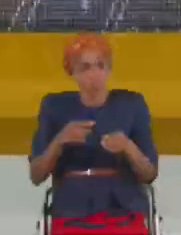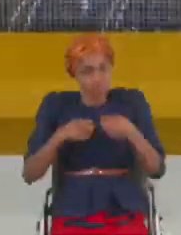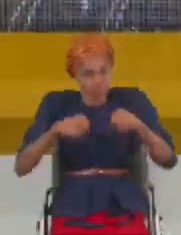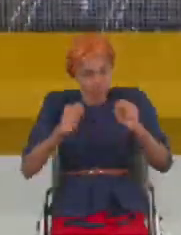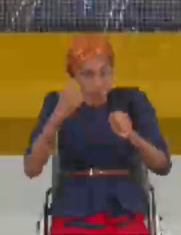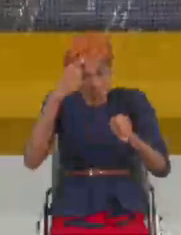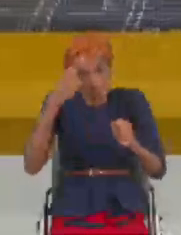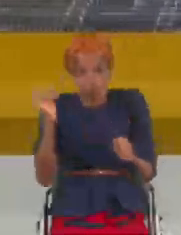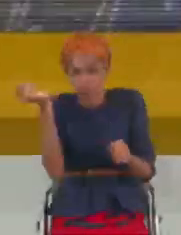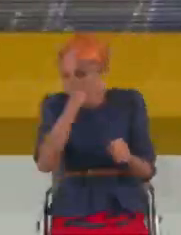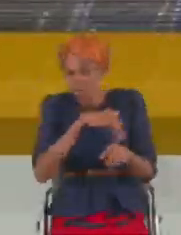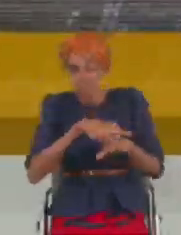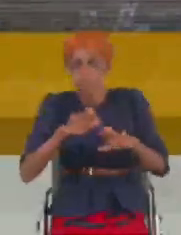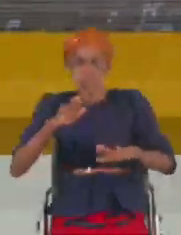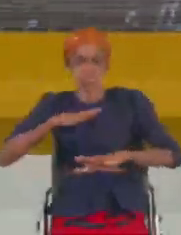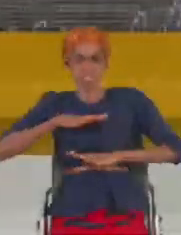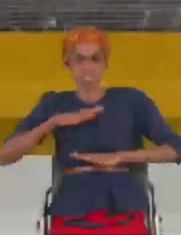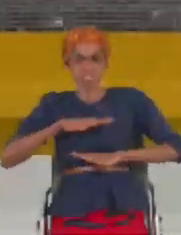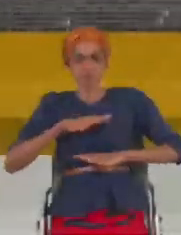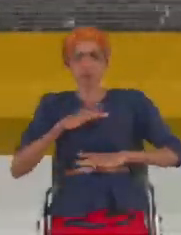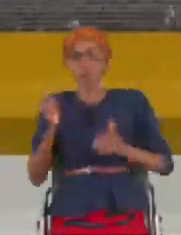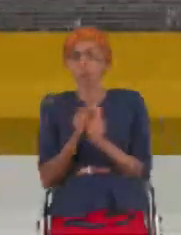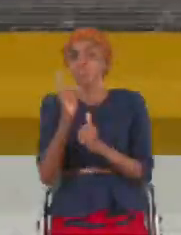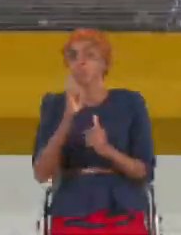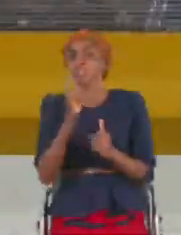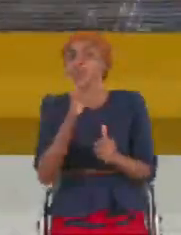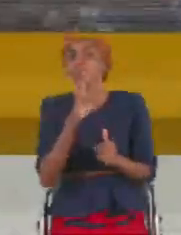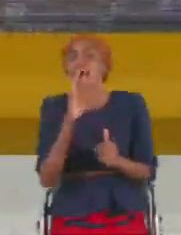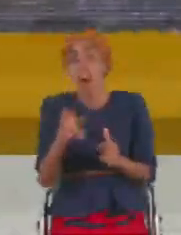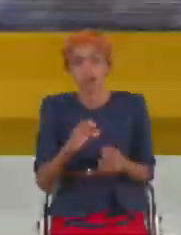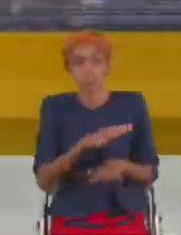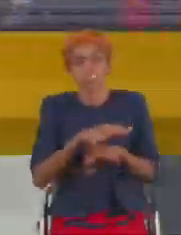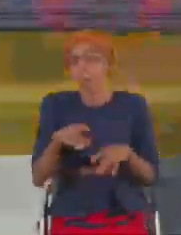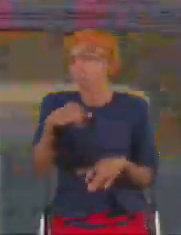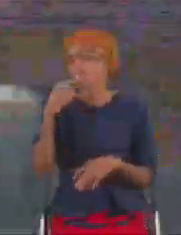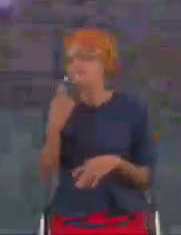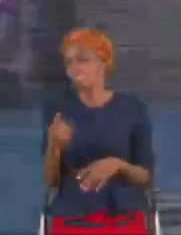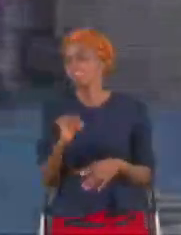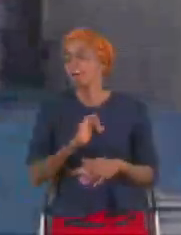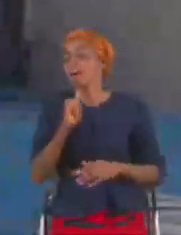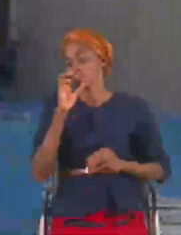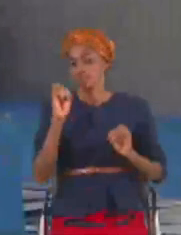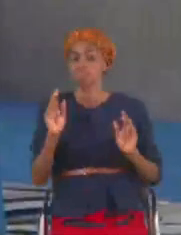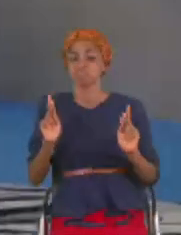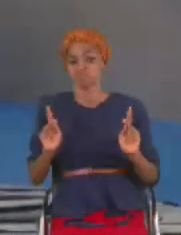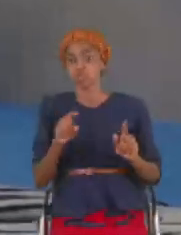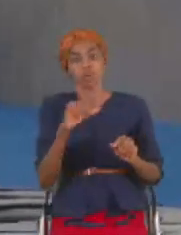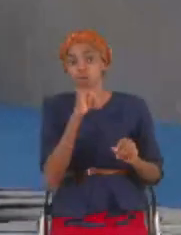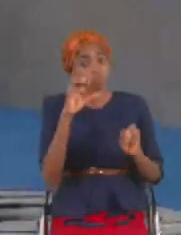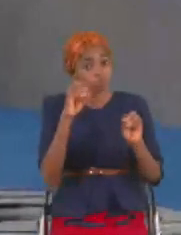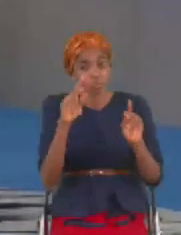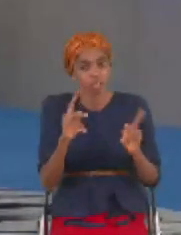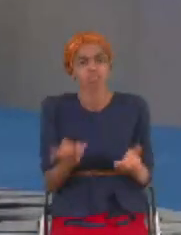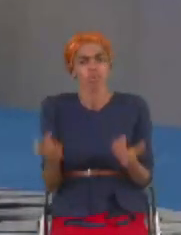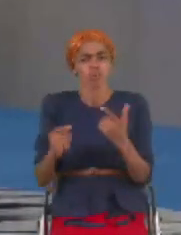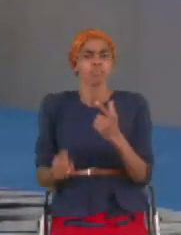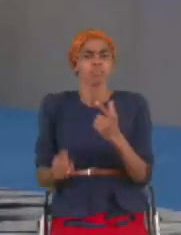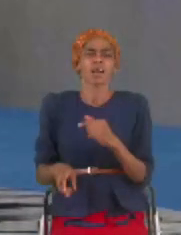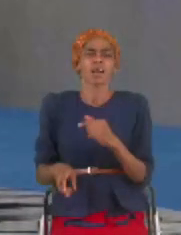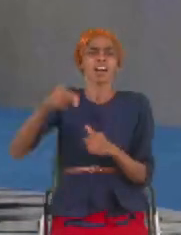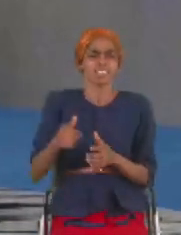il faut pas satisfaits de la hautière et le dit pas bon tout va bien non tout ne va pas bien mode